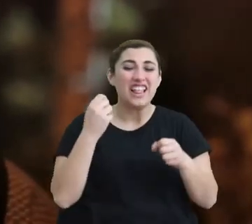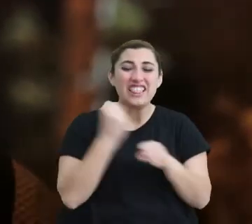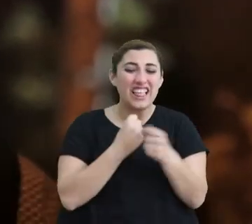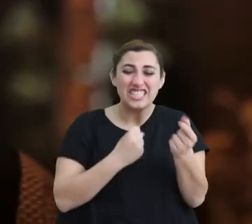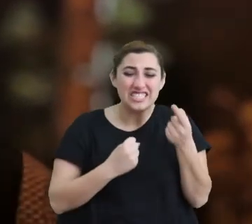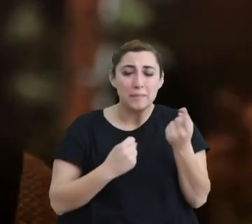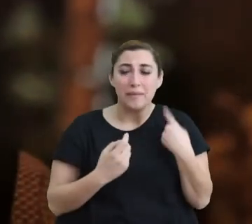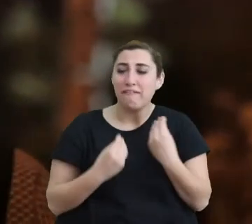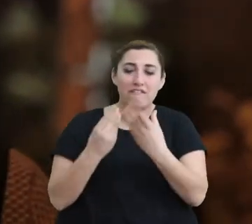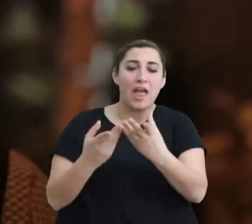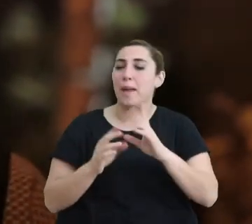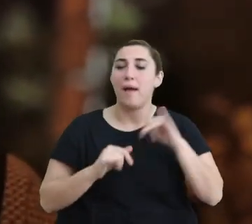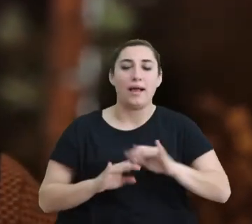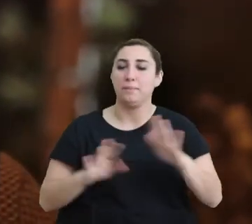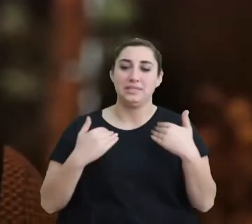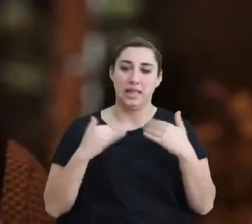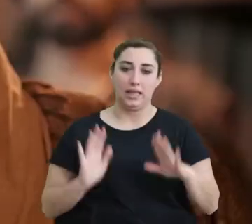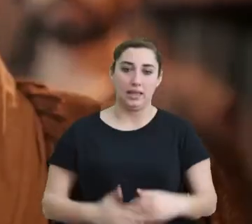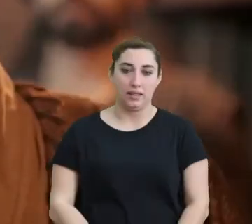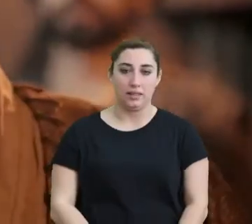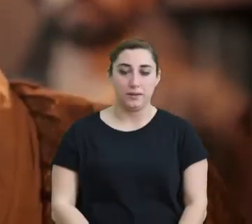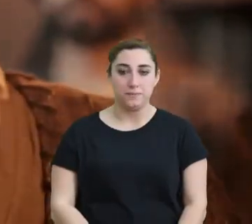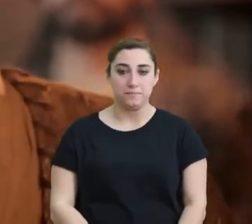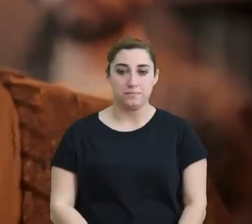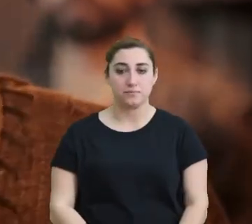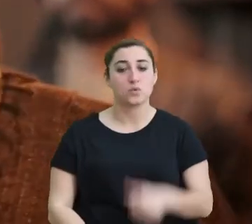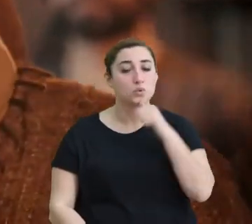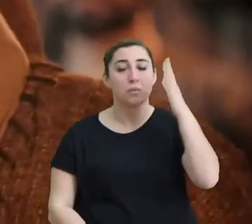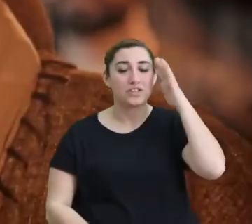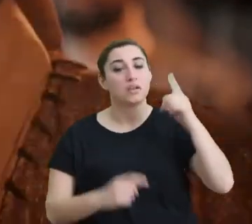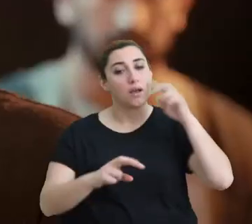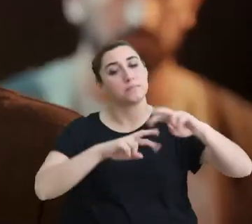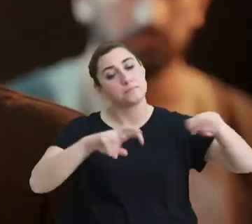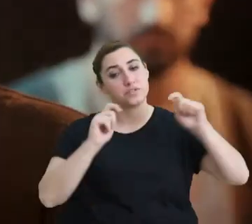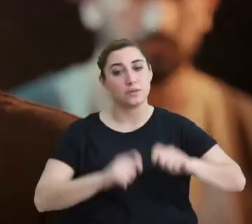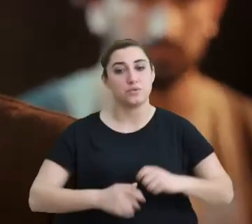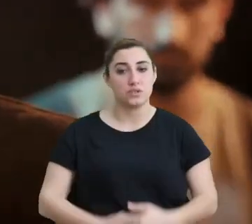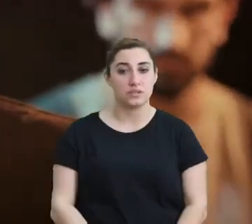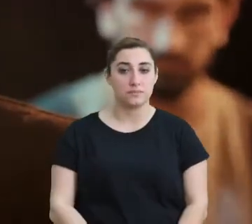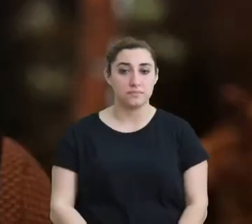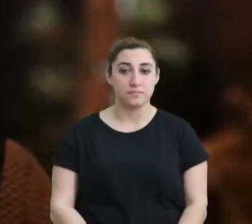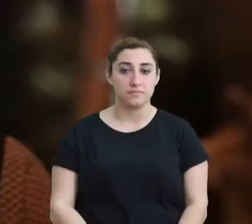taşını dahi teslim etmek haddimiz değildir. Subaşı tekkeyi arayacağız.